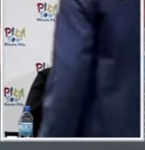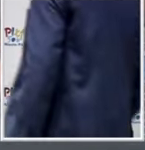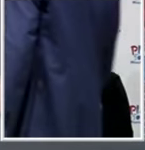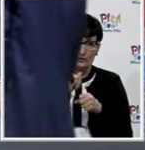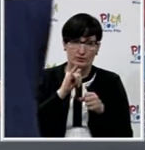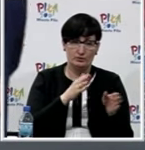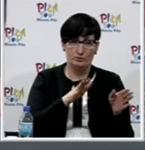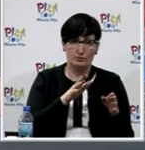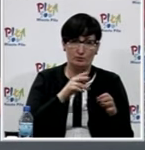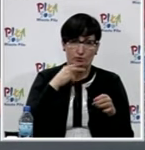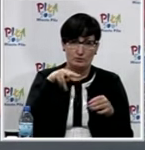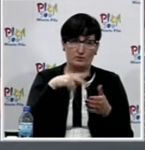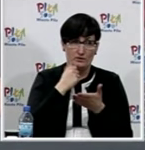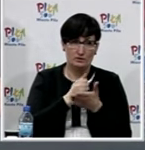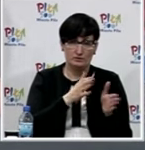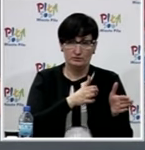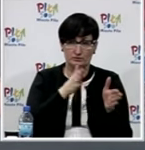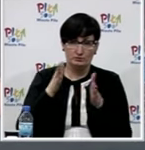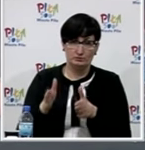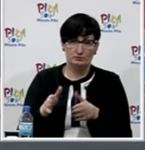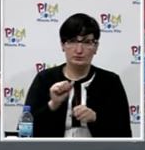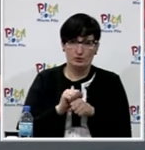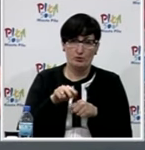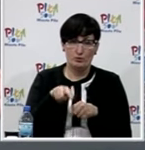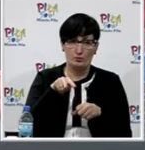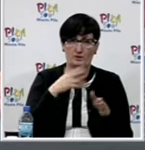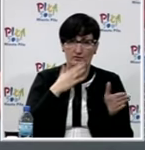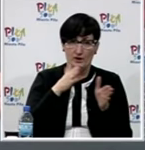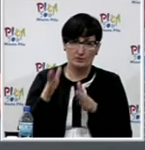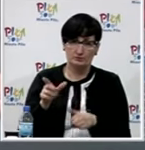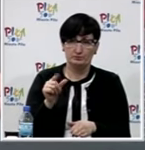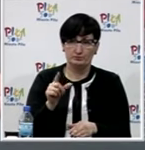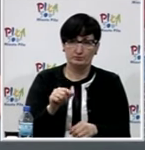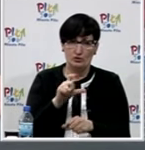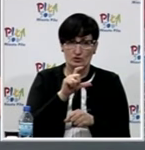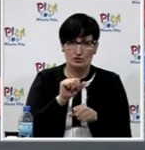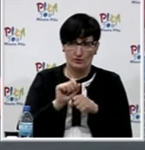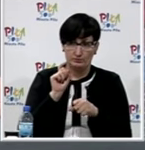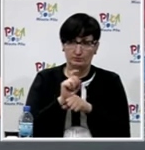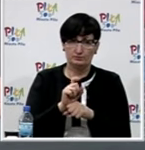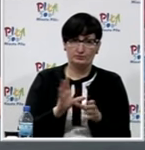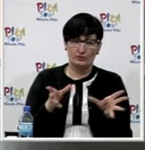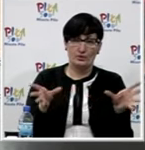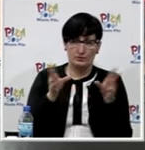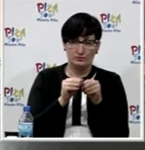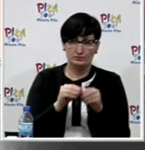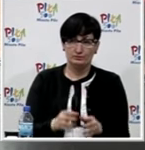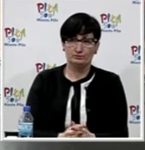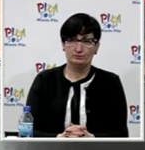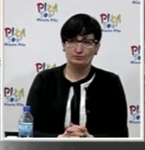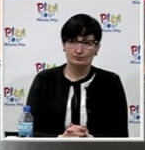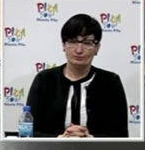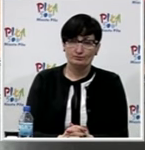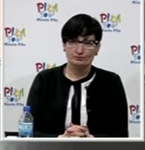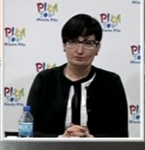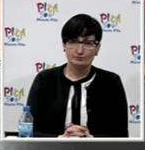następną, ponieważ są to uchwały bliźniacze do siebie podobne. Czy są głosy sprzeciwu? Możemy procedować łącznie? Tak?